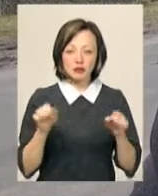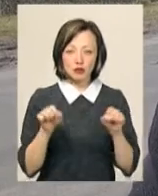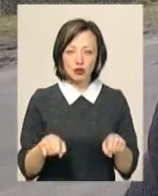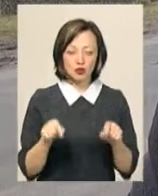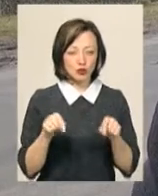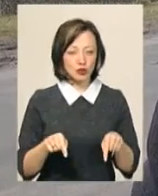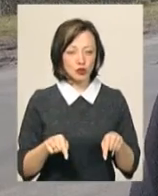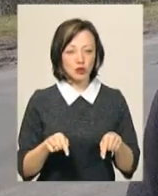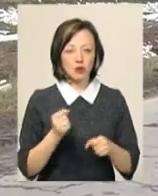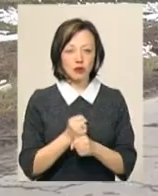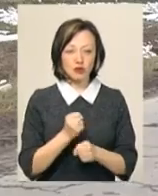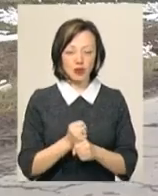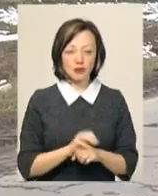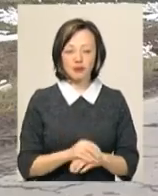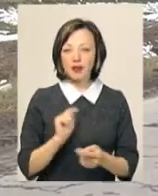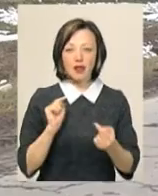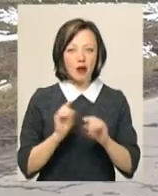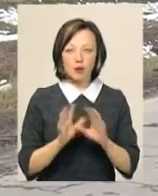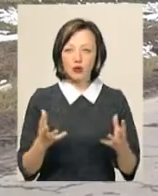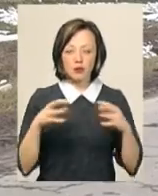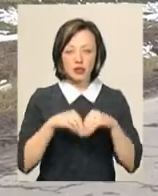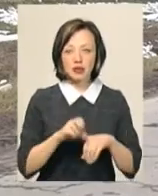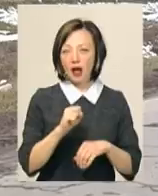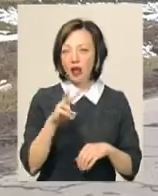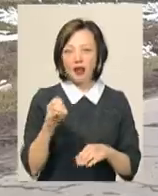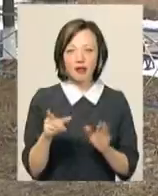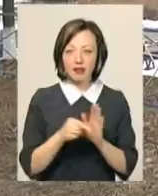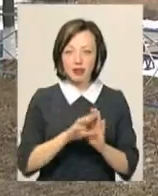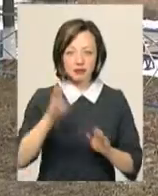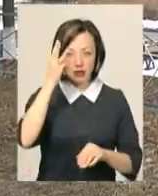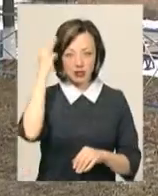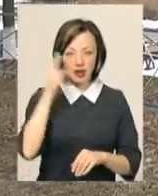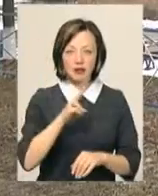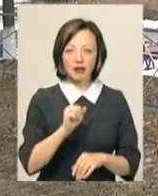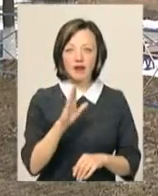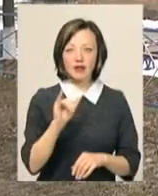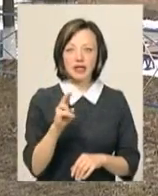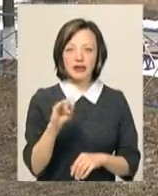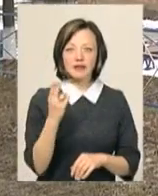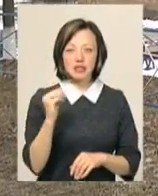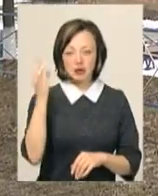тут працювати. Не проти об'єднання, але не з обласним центром у Давидківцях